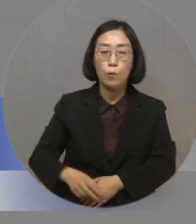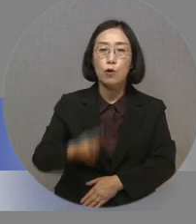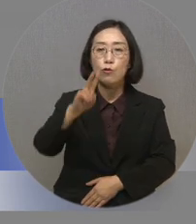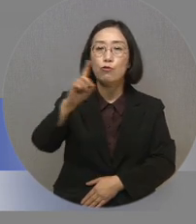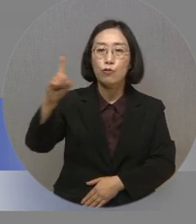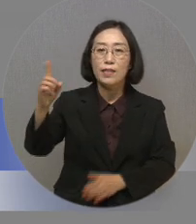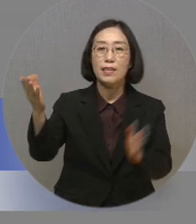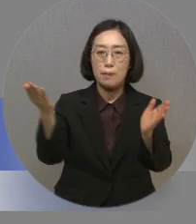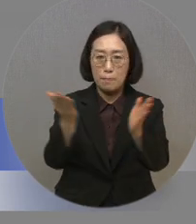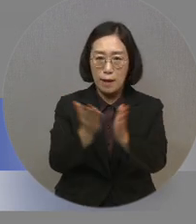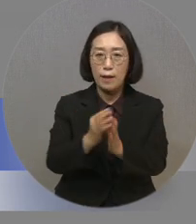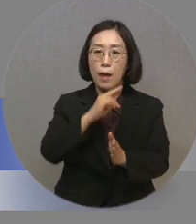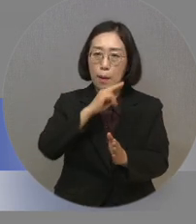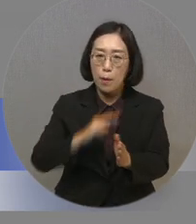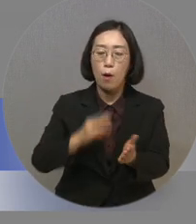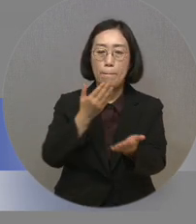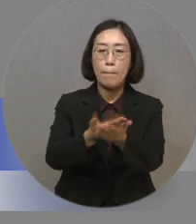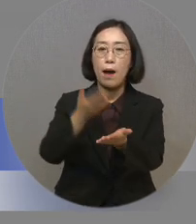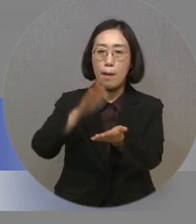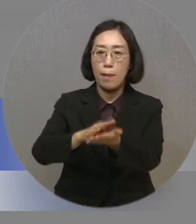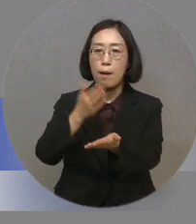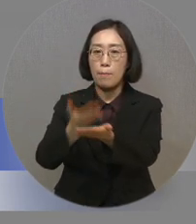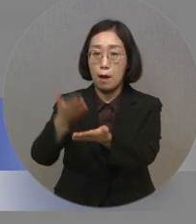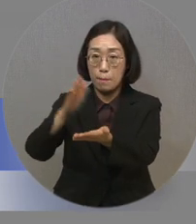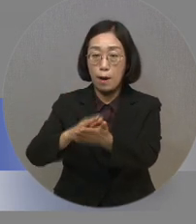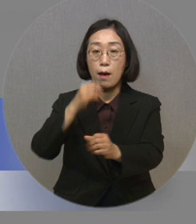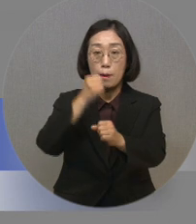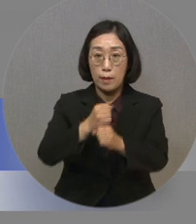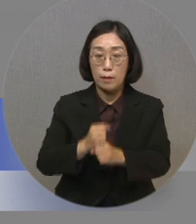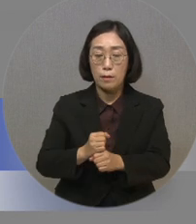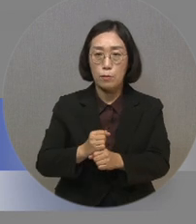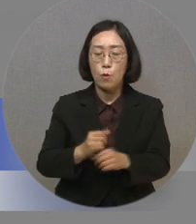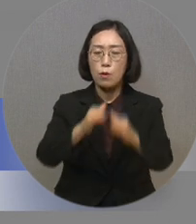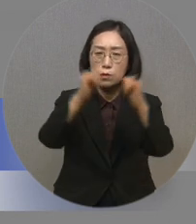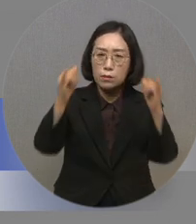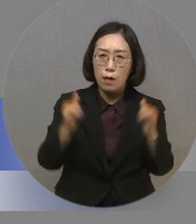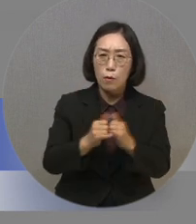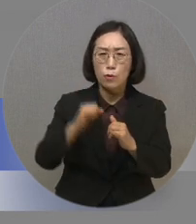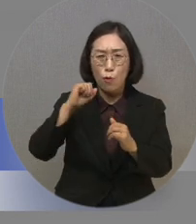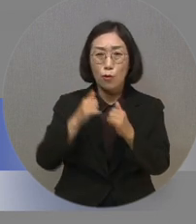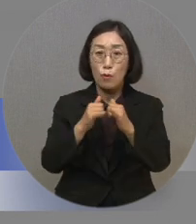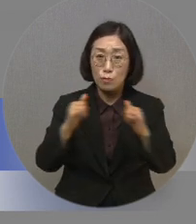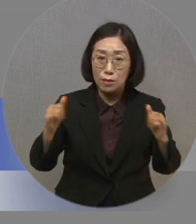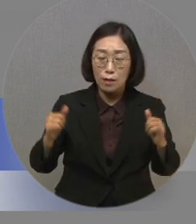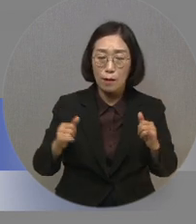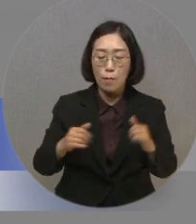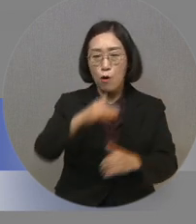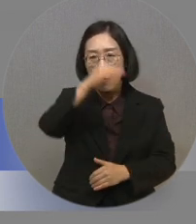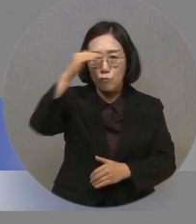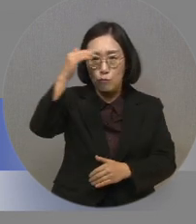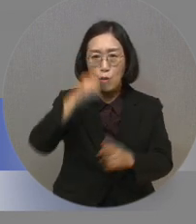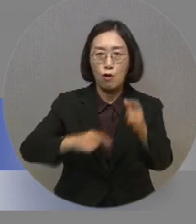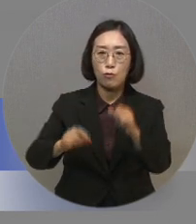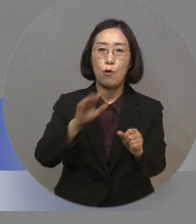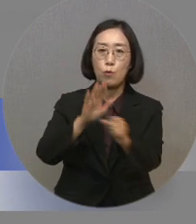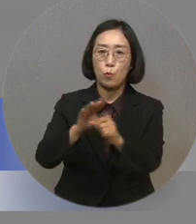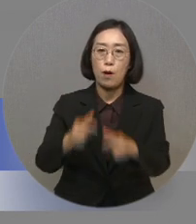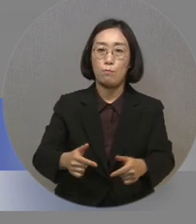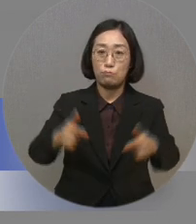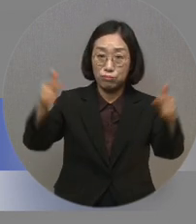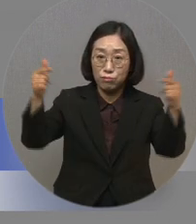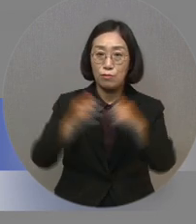유니버셜 디자인으로 적용된 객실로 변화하고 사회적 약자의 휴양림 이용기회 제공을 확대합니다.